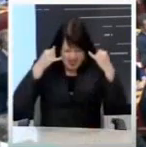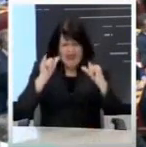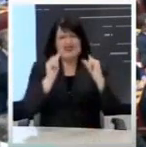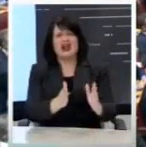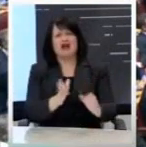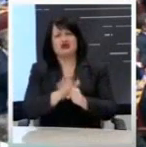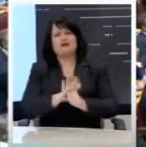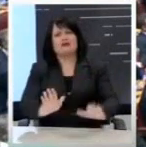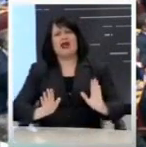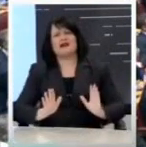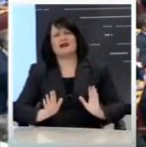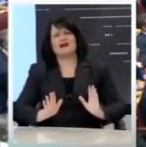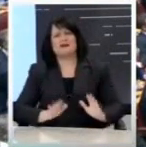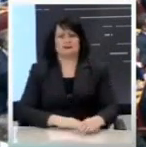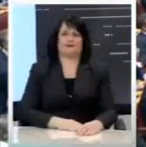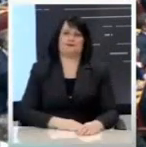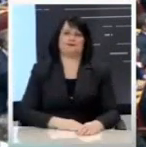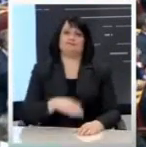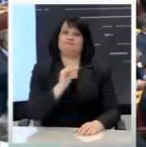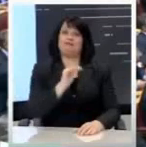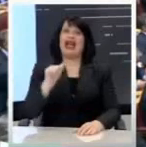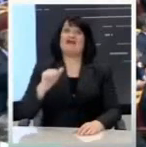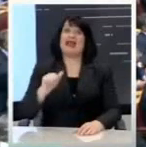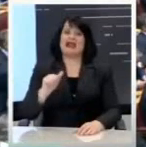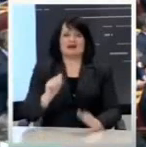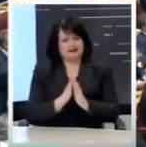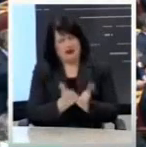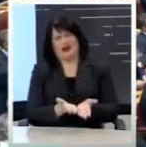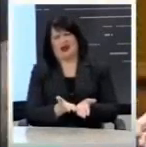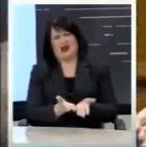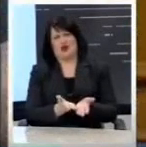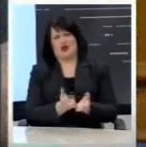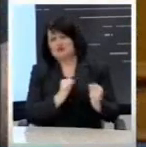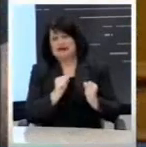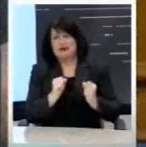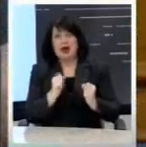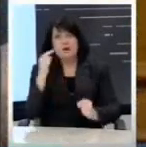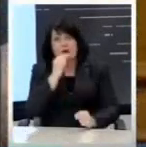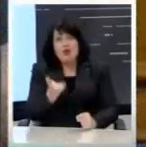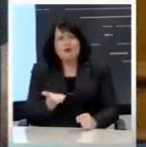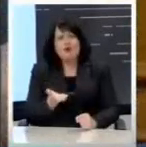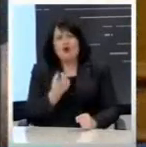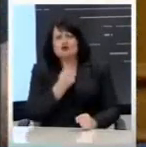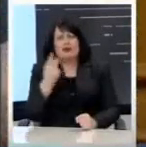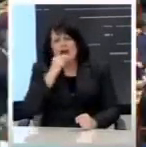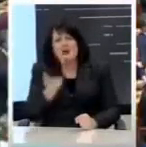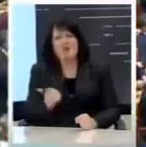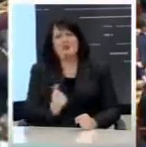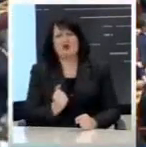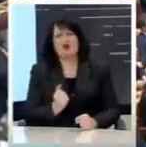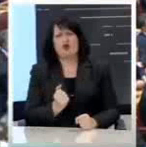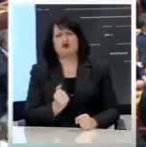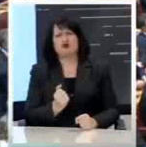αρκετό. Ο κύριος Αυγενάκης είναι λογικό. Σας παρακαλώ. Μιλάει ο πρόεδρος. Μιλάει ο πρόεδρος της